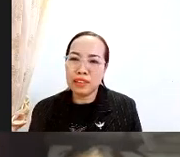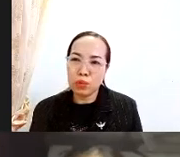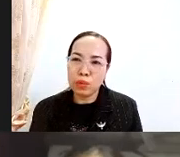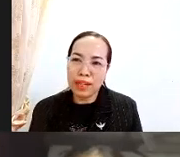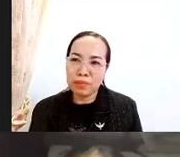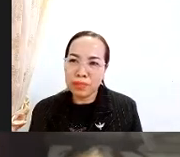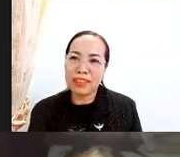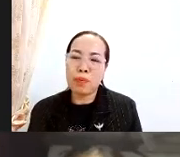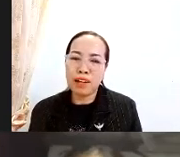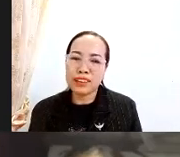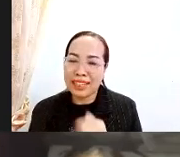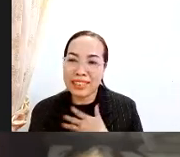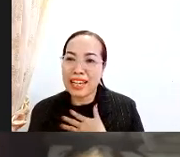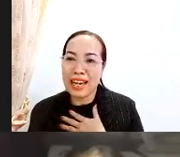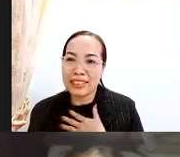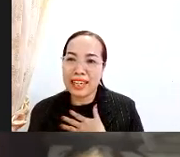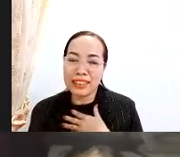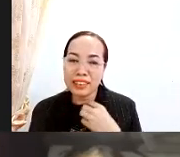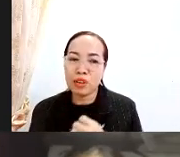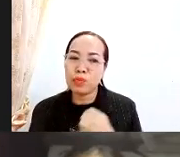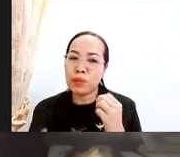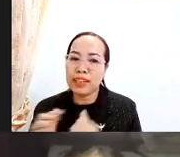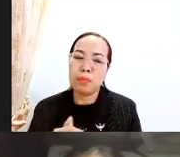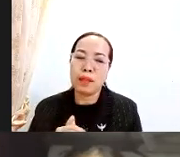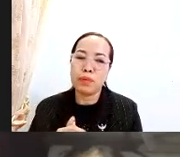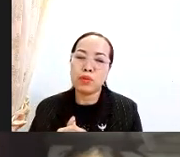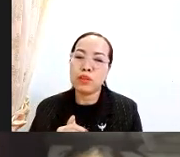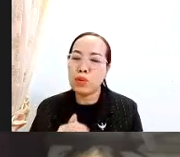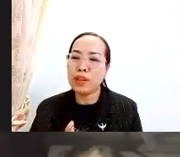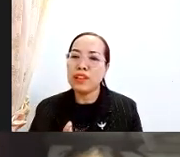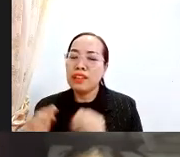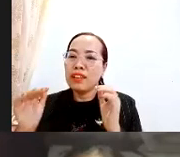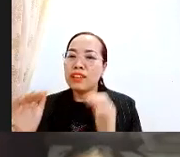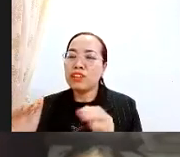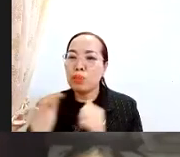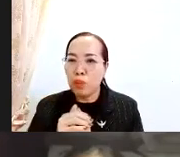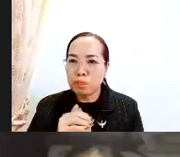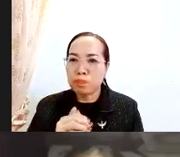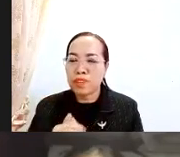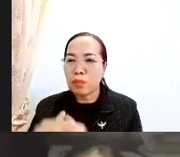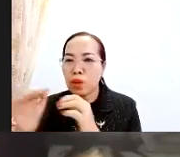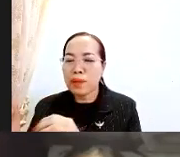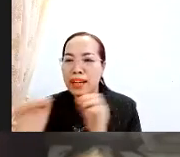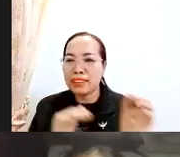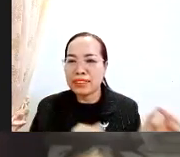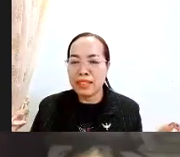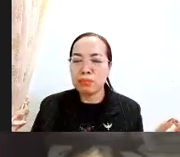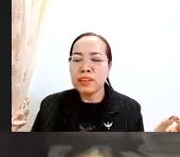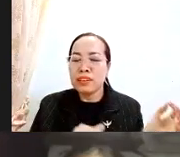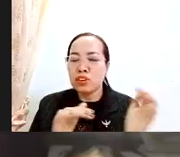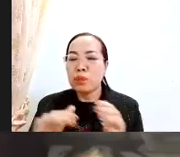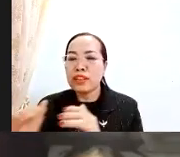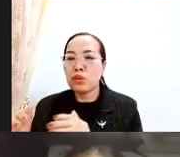mình ai tự bàn là tập hòa là thay đi đài chả nên nhóm thua ca phát đồ tìm muối cứ tùm lọp cái hai tay